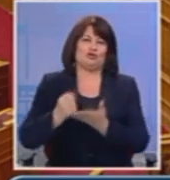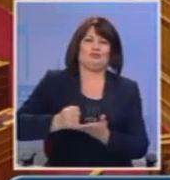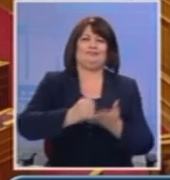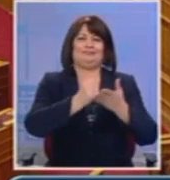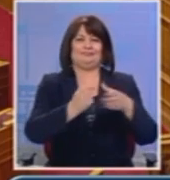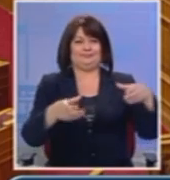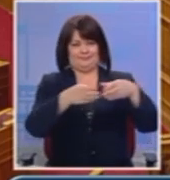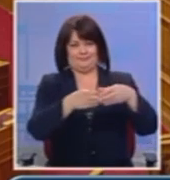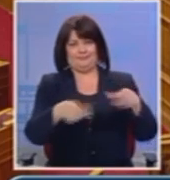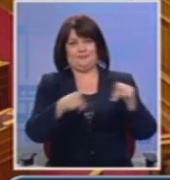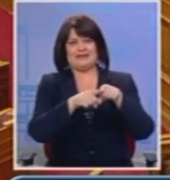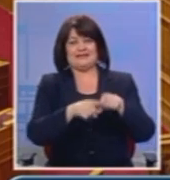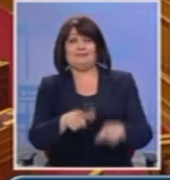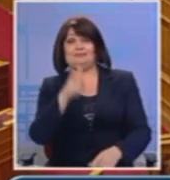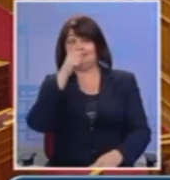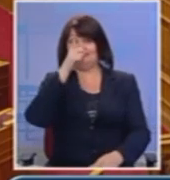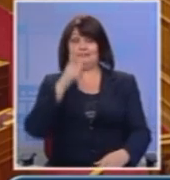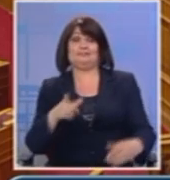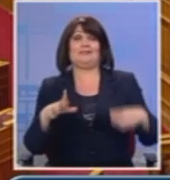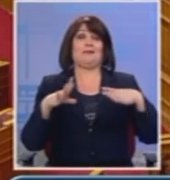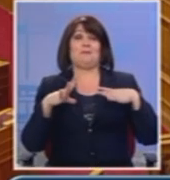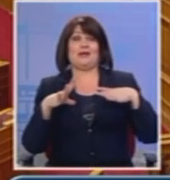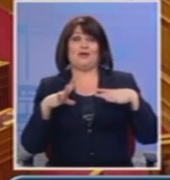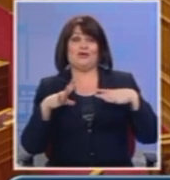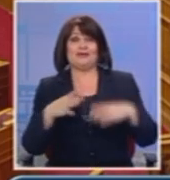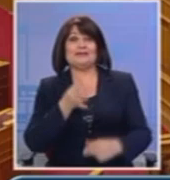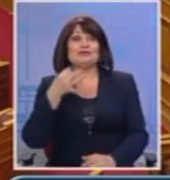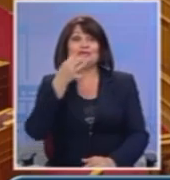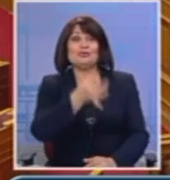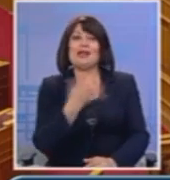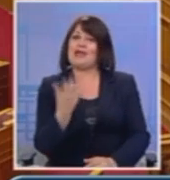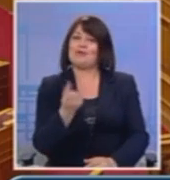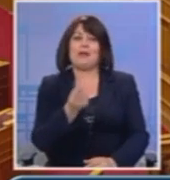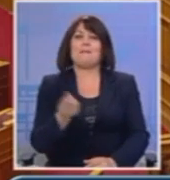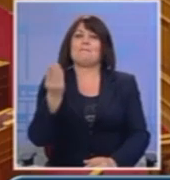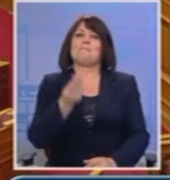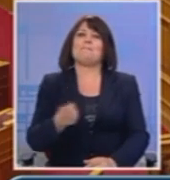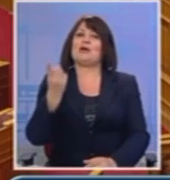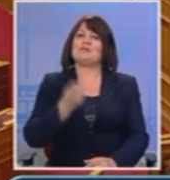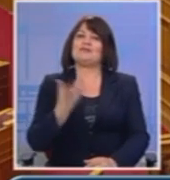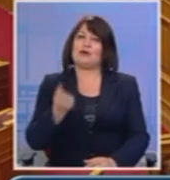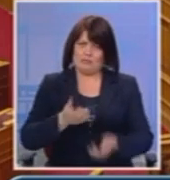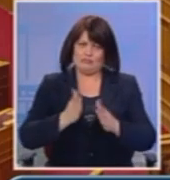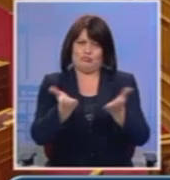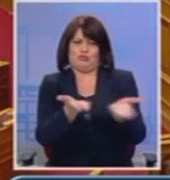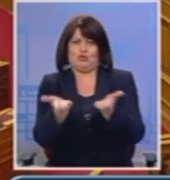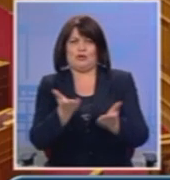κυβερνητικός καμαρώνει και σας λέει έχουμε δεδηλωμένη έχετε δηλωμένη